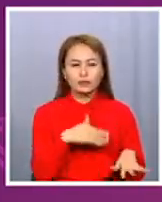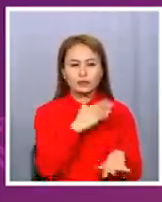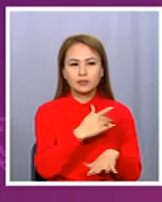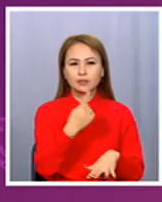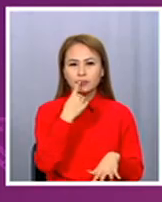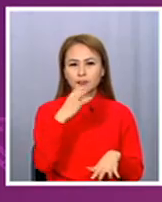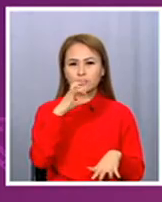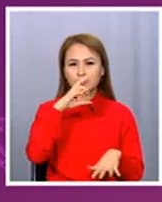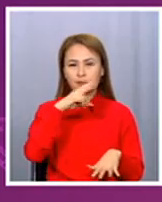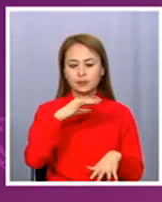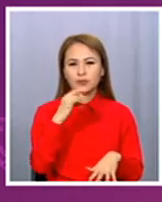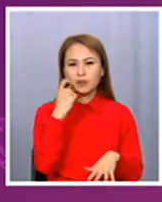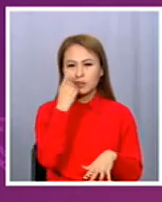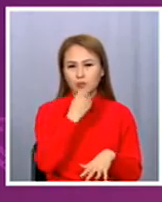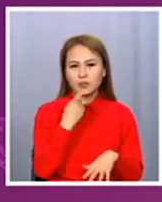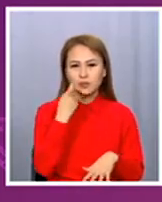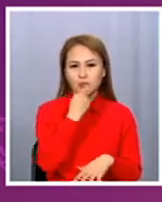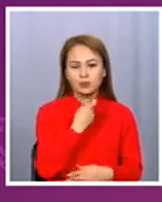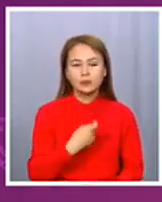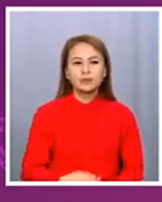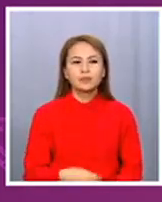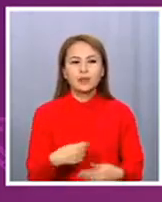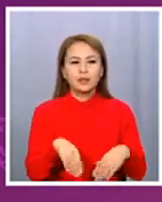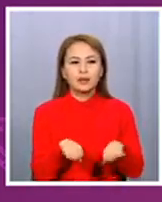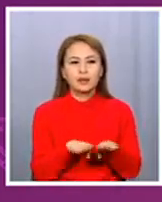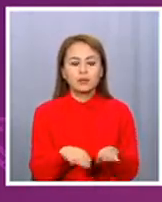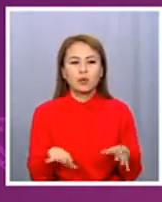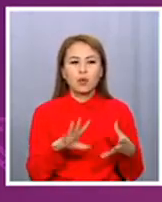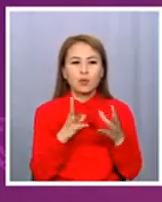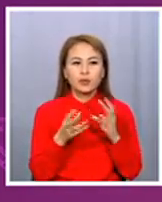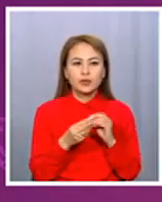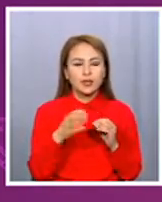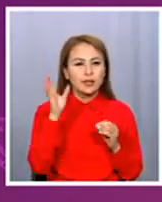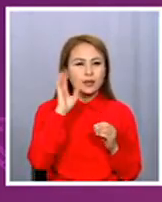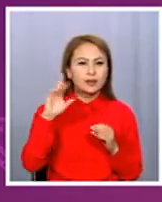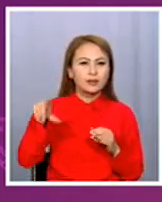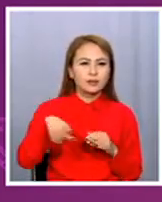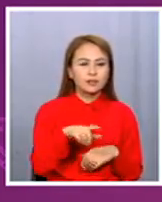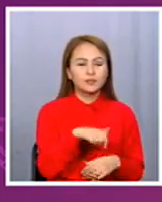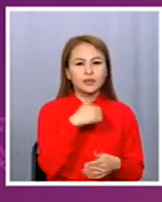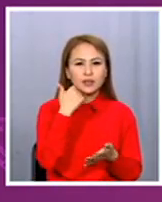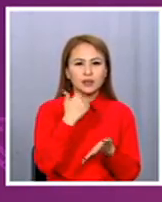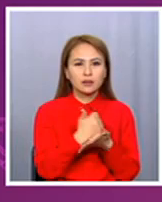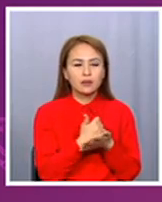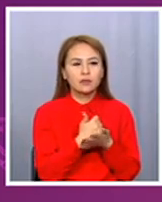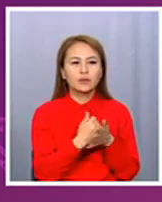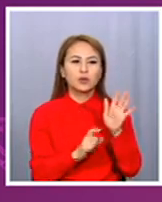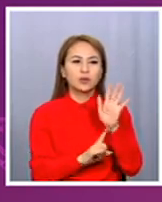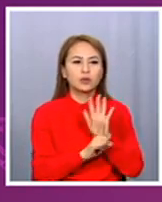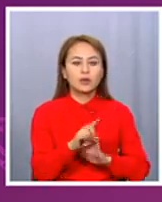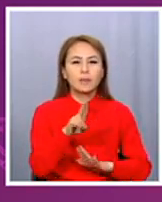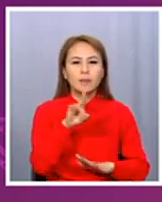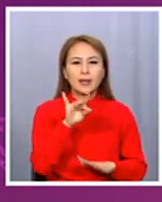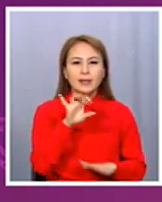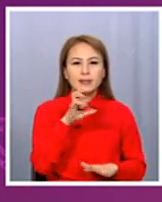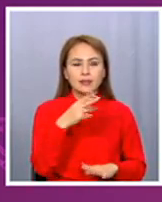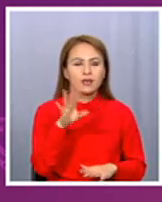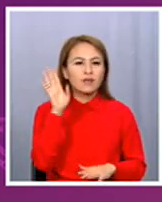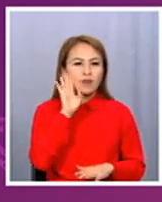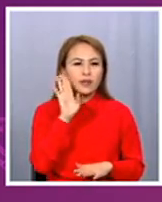соленая и горькая. Таким образом, реки являются главным источником пресной воды на